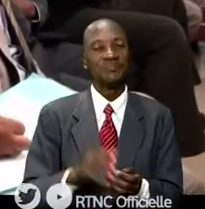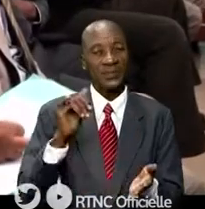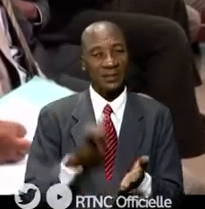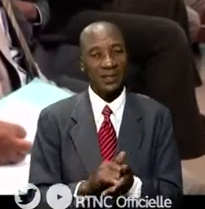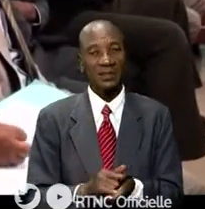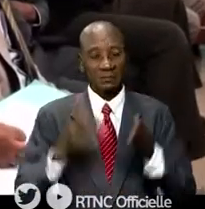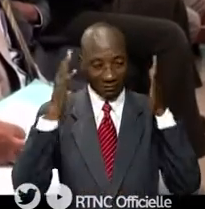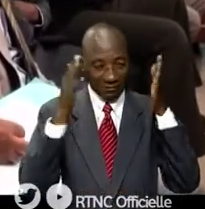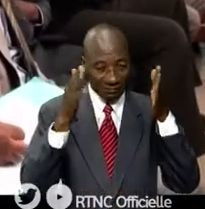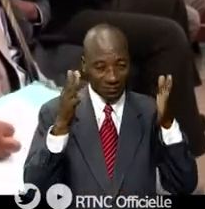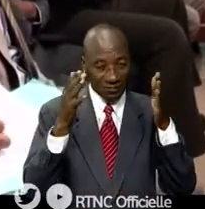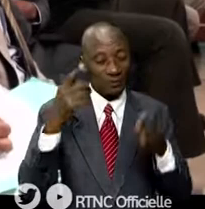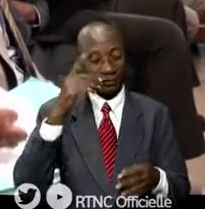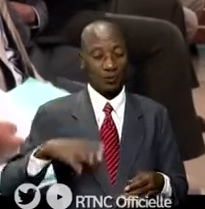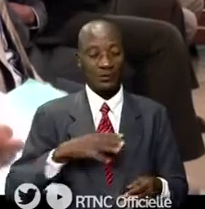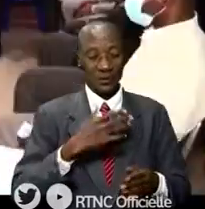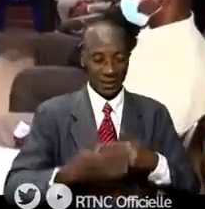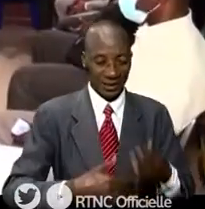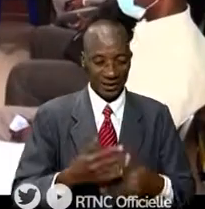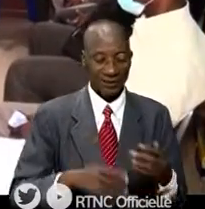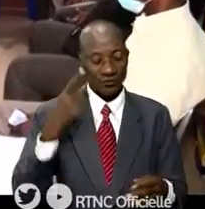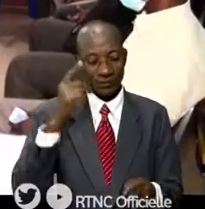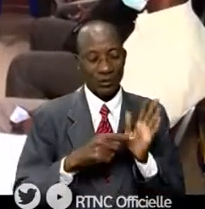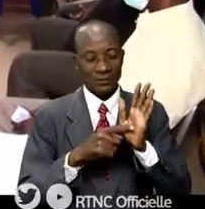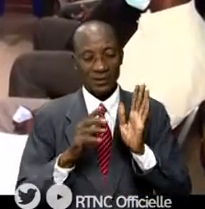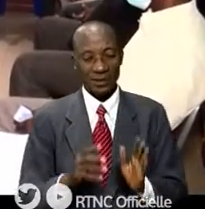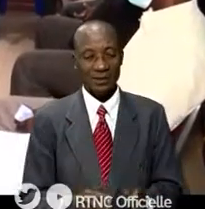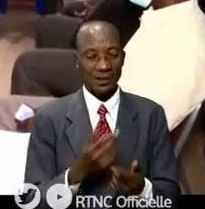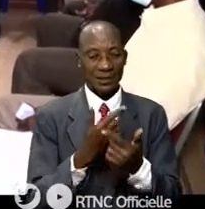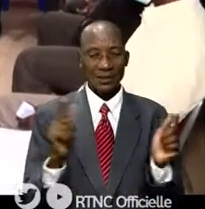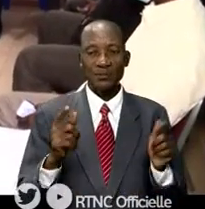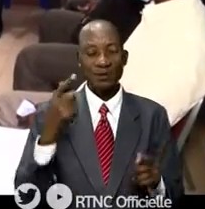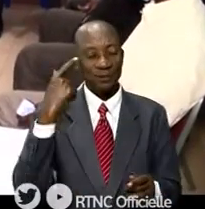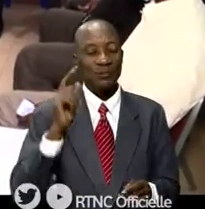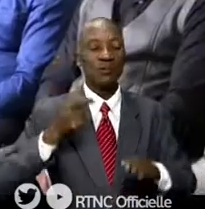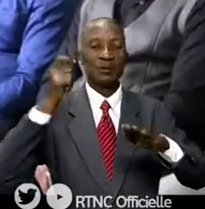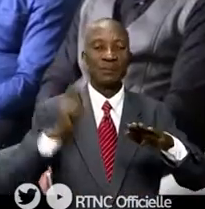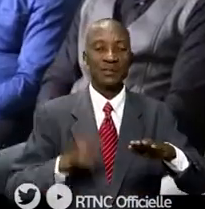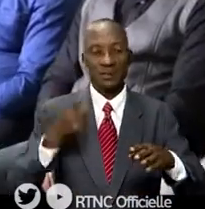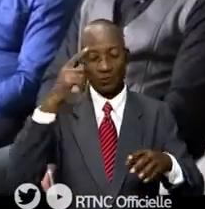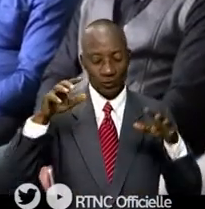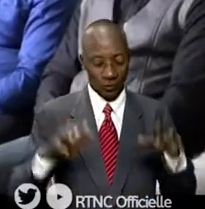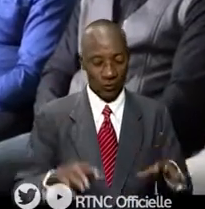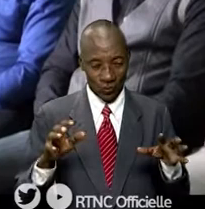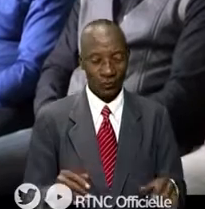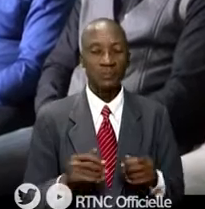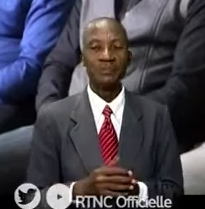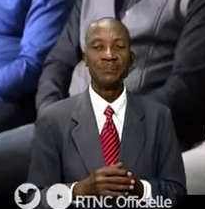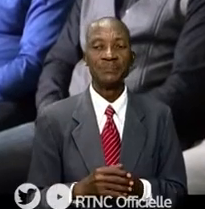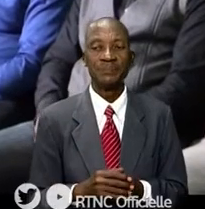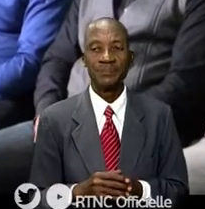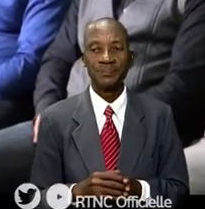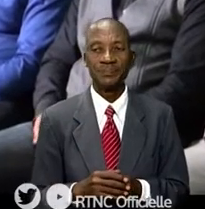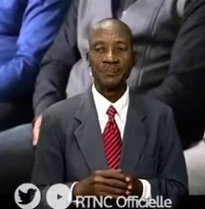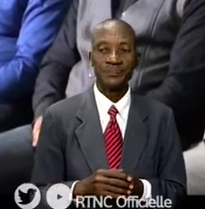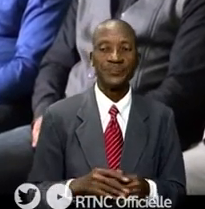attention auprès du comité exécutif du syndicat autonome des magistrats du Congo, SINAMAC. Au pire, elles